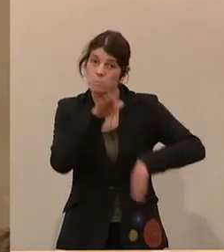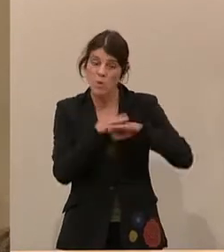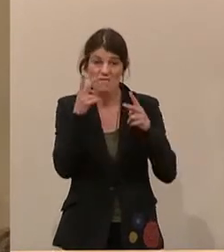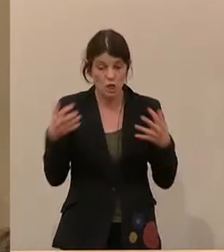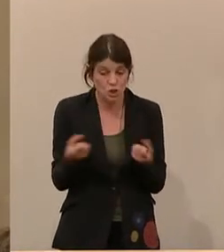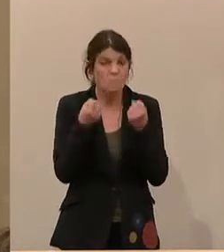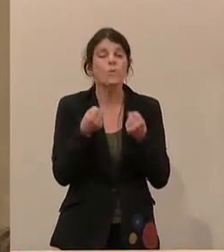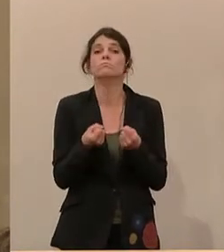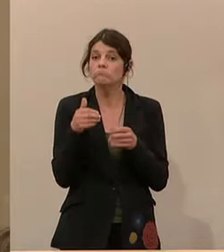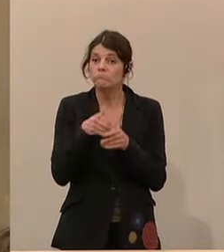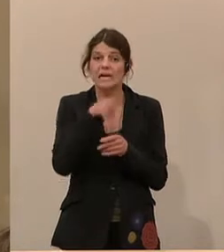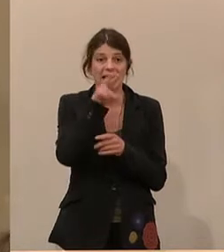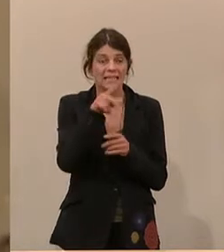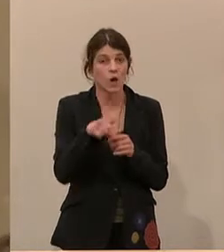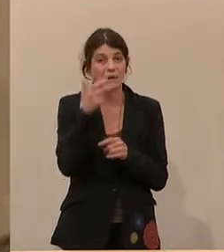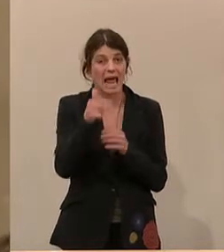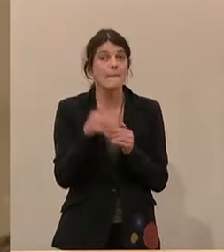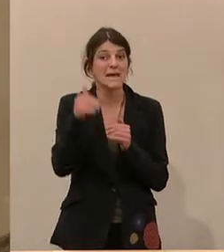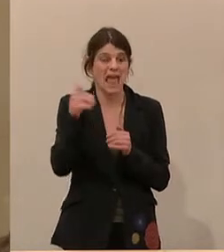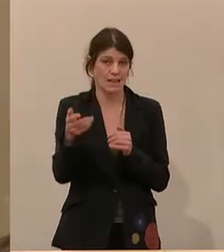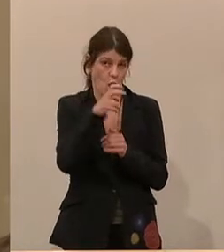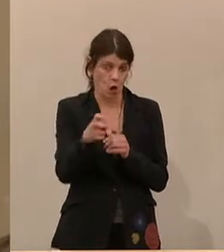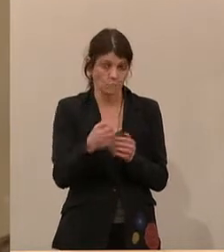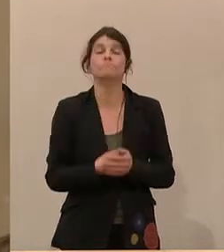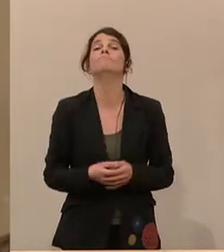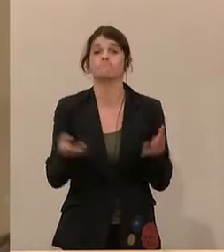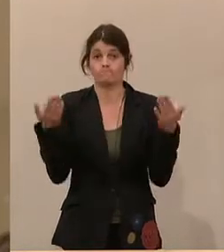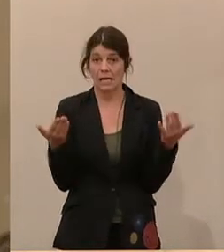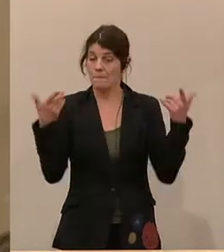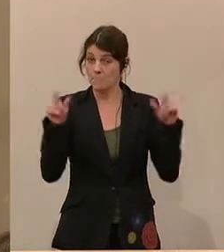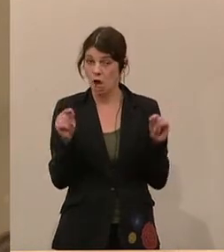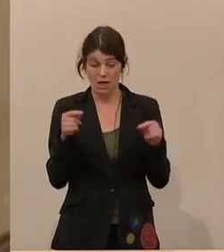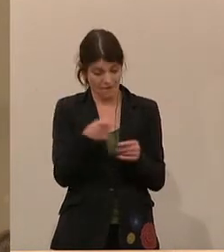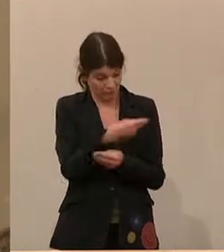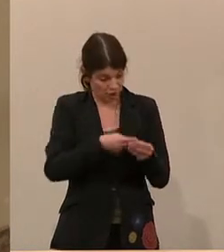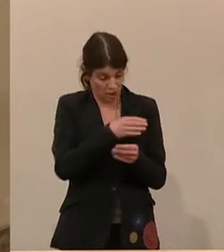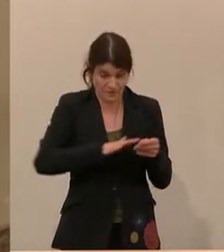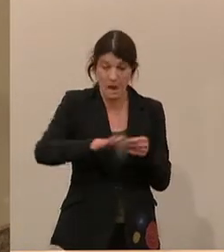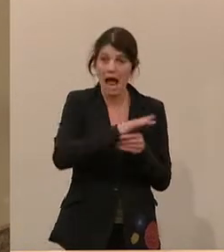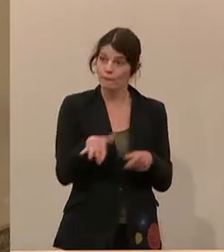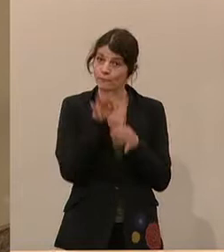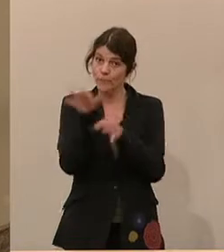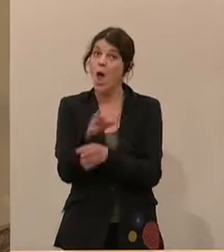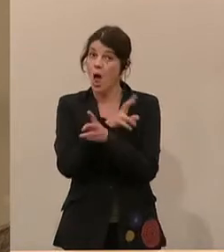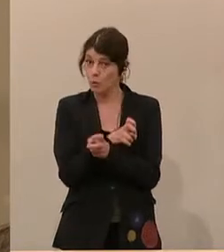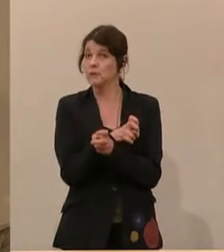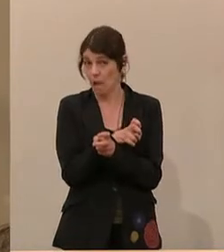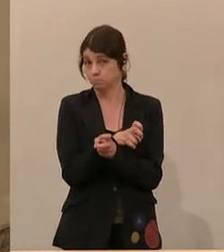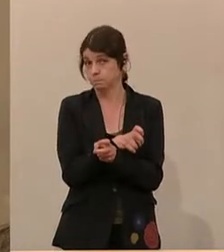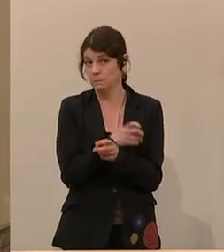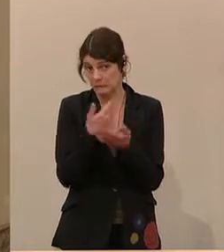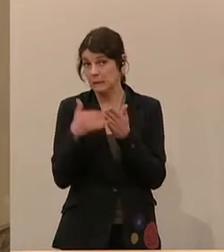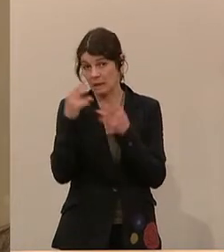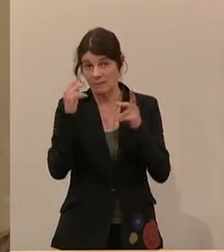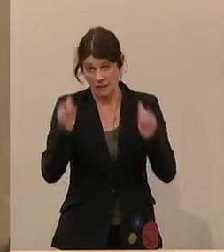Bruttowertschöpfung von 13,3 Milliarden Euro. Das heißt, das ist ein Wirtschaftsbereich, der für Österreich tatsächlich auch eine